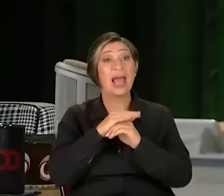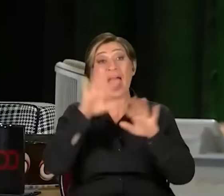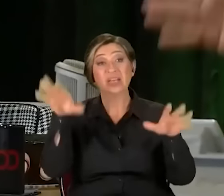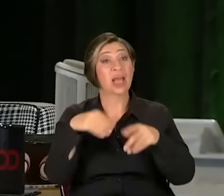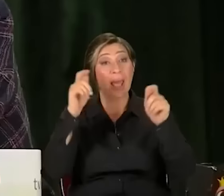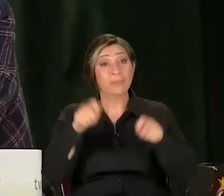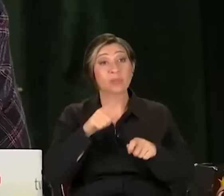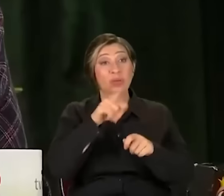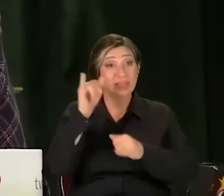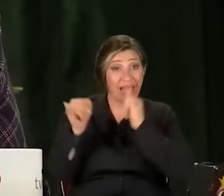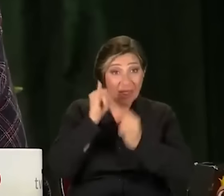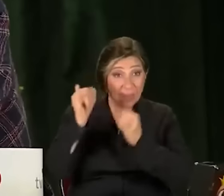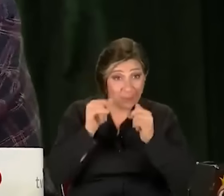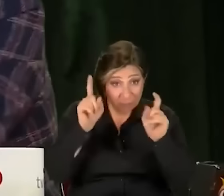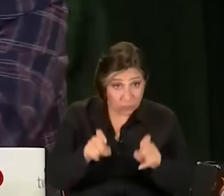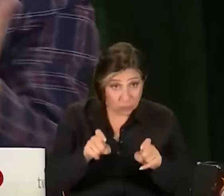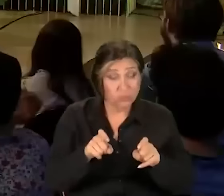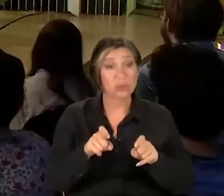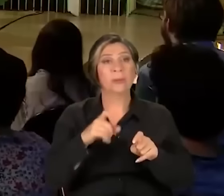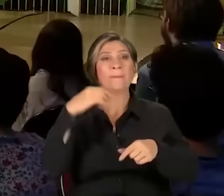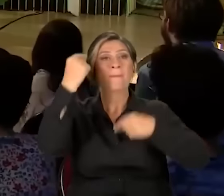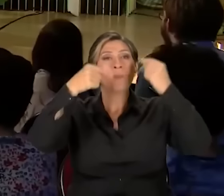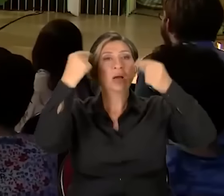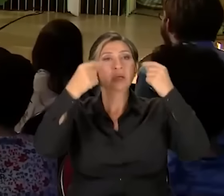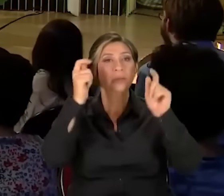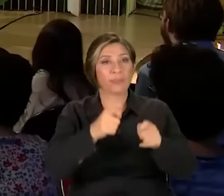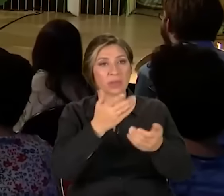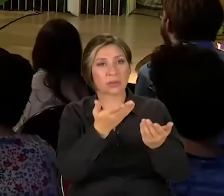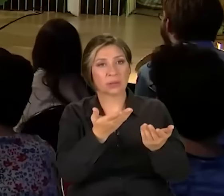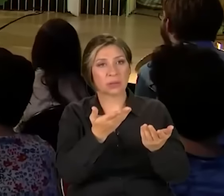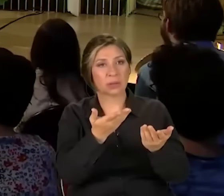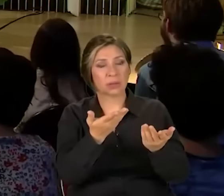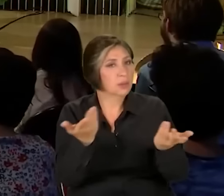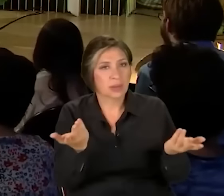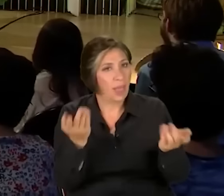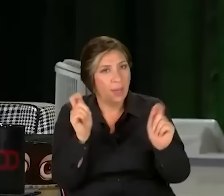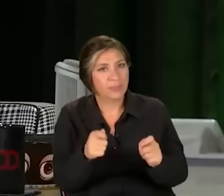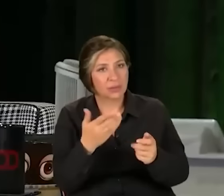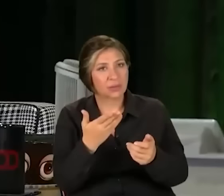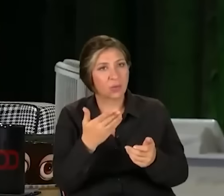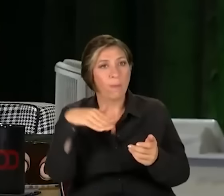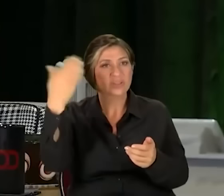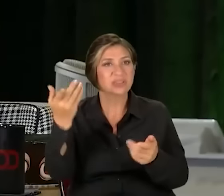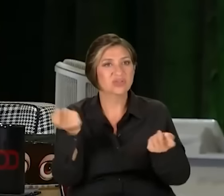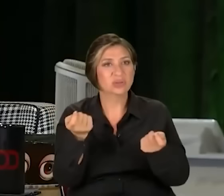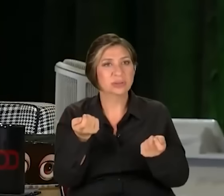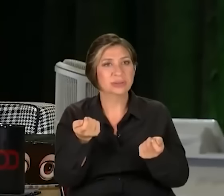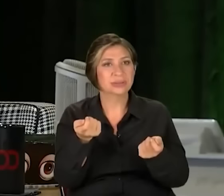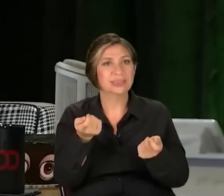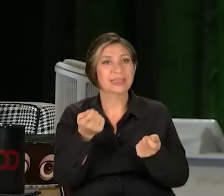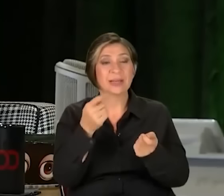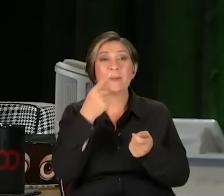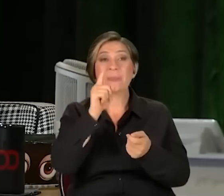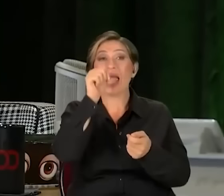şeyi yaptın. Ya bununla dalga mı geçiyorsun? Mesela makyaj videosu bile yaptın. Hı hı. Niye yaptın? O başkalarının işi.